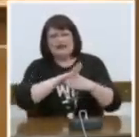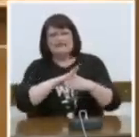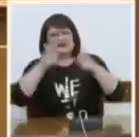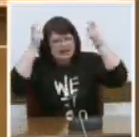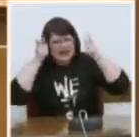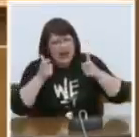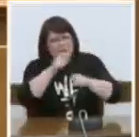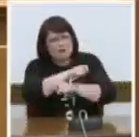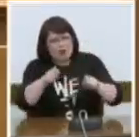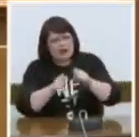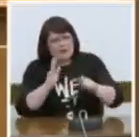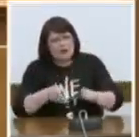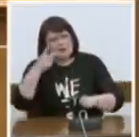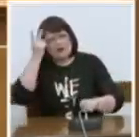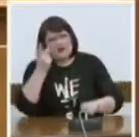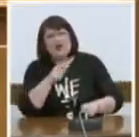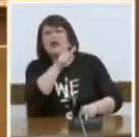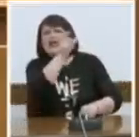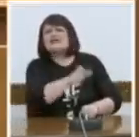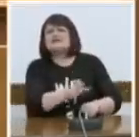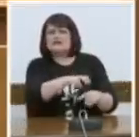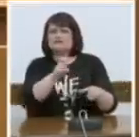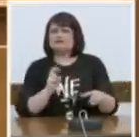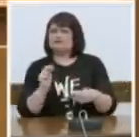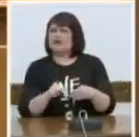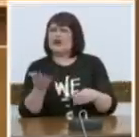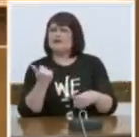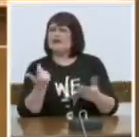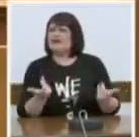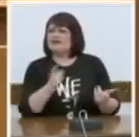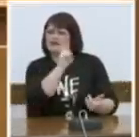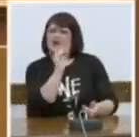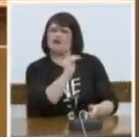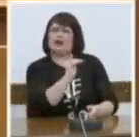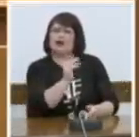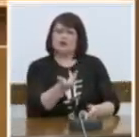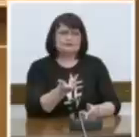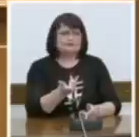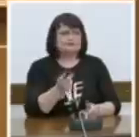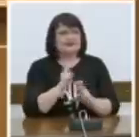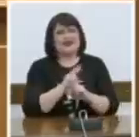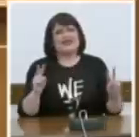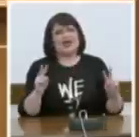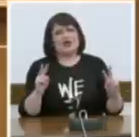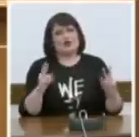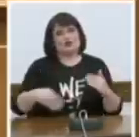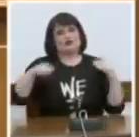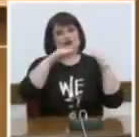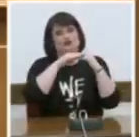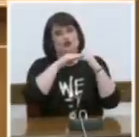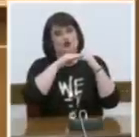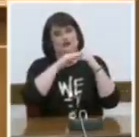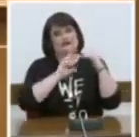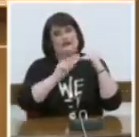μετεκλογικά? Υπάρχει ένα ερώτημα. Το ερώτημα βέβαια είναι εύλογο. Σε θέματα ισότητας χωρούν